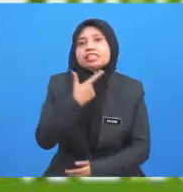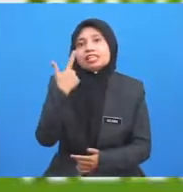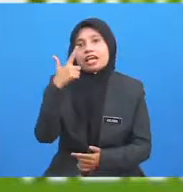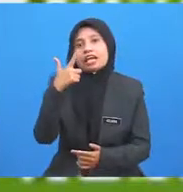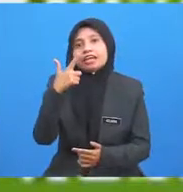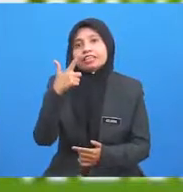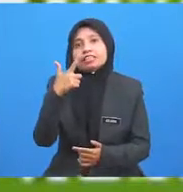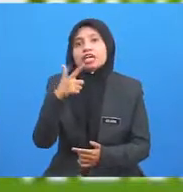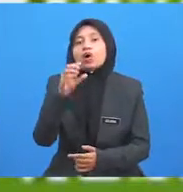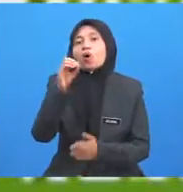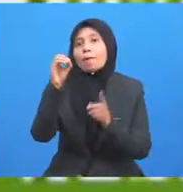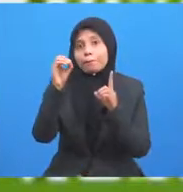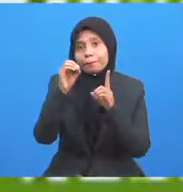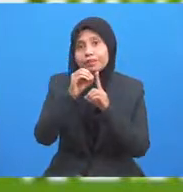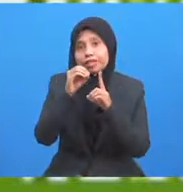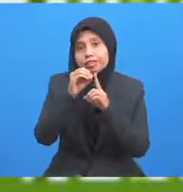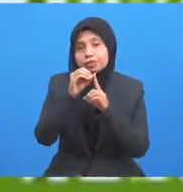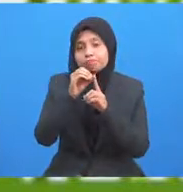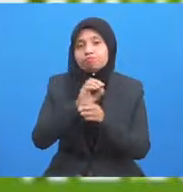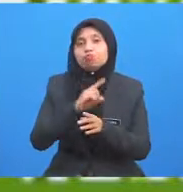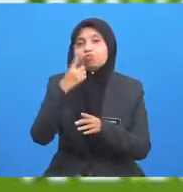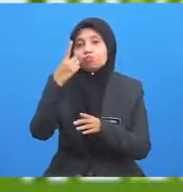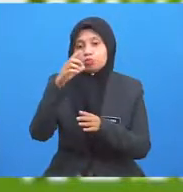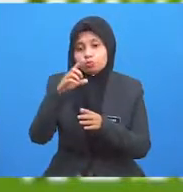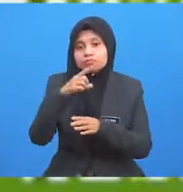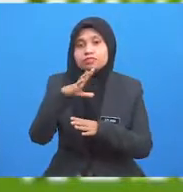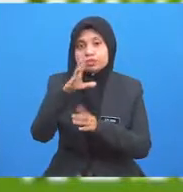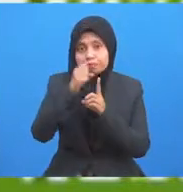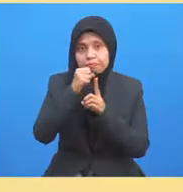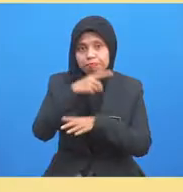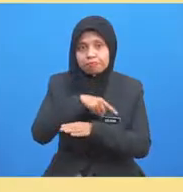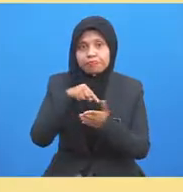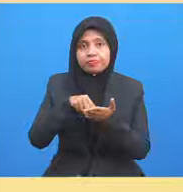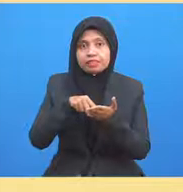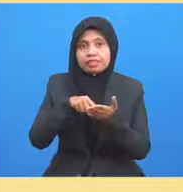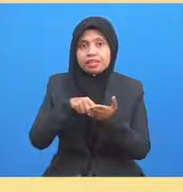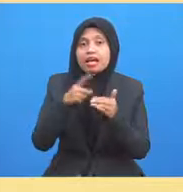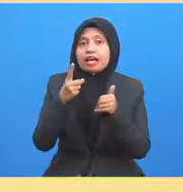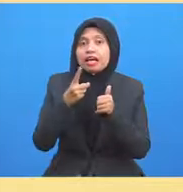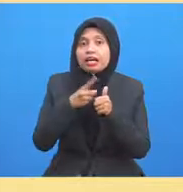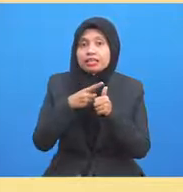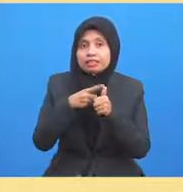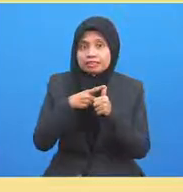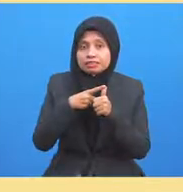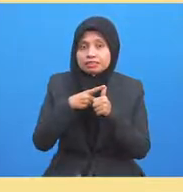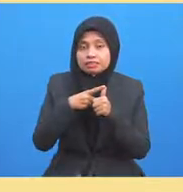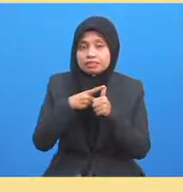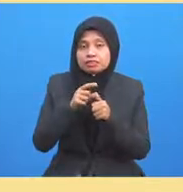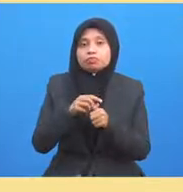apakah standard pembelajaran yang perlu dicapai pada hari ini. Pada akhir episod